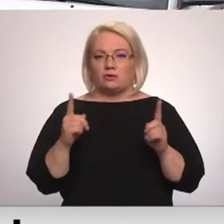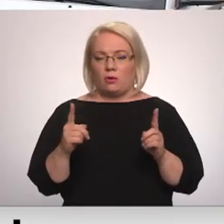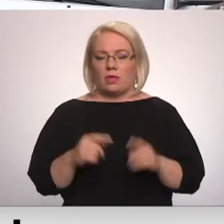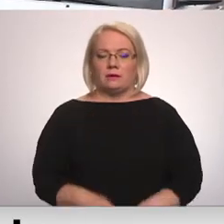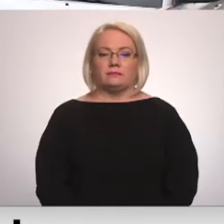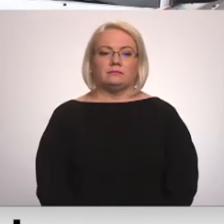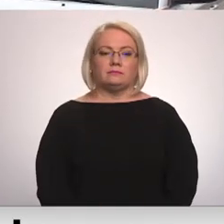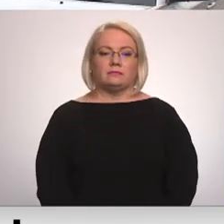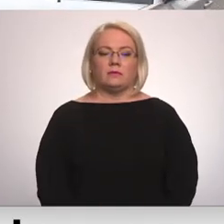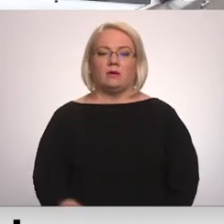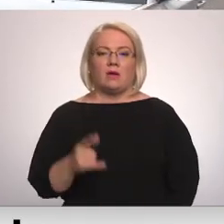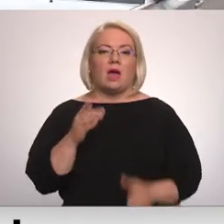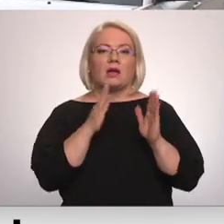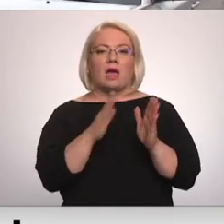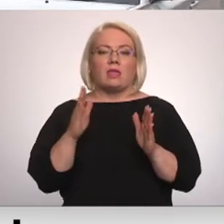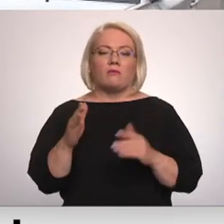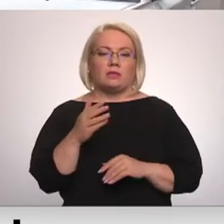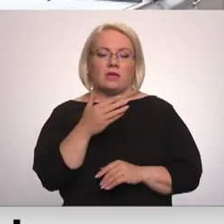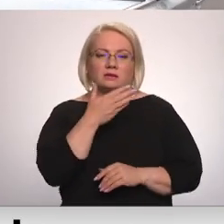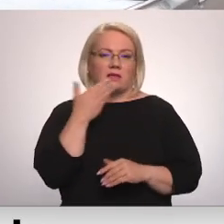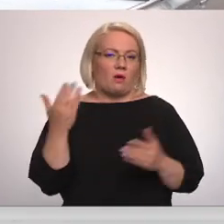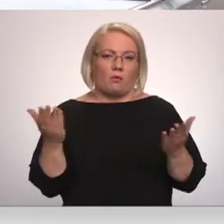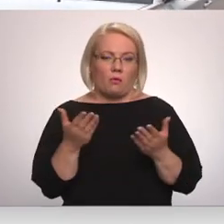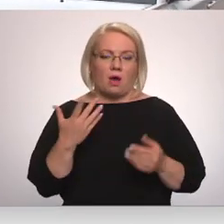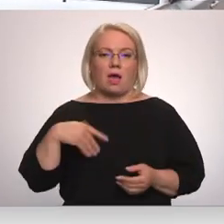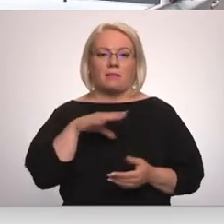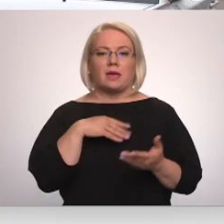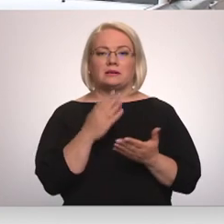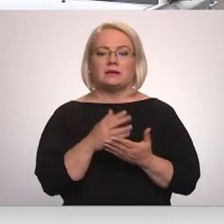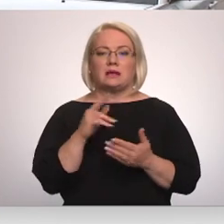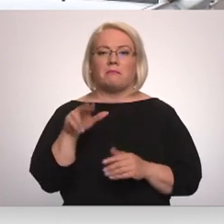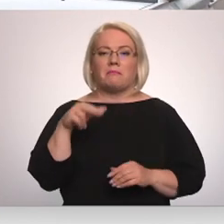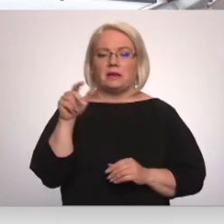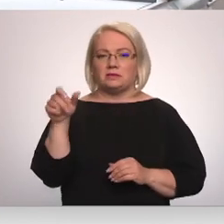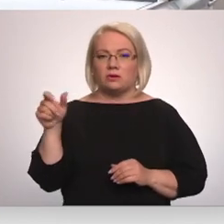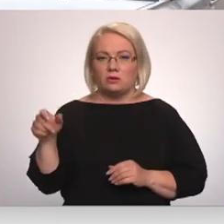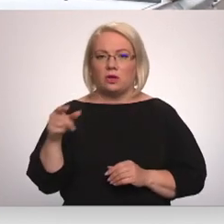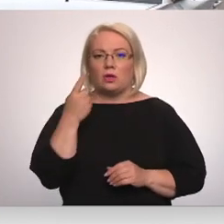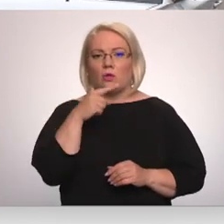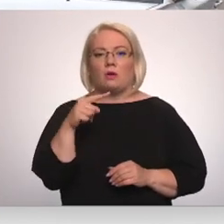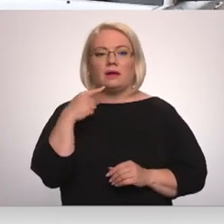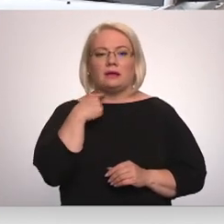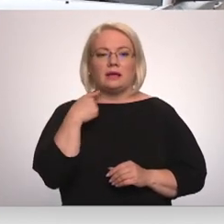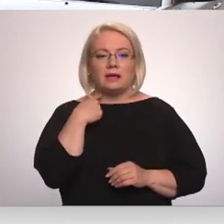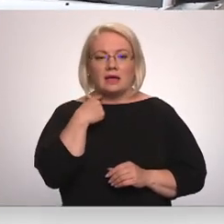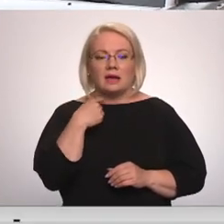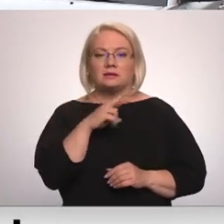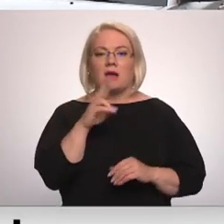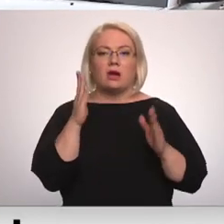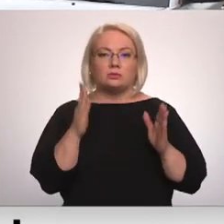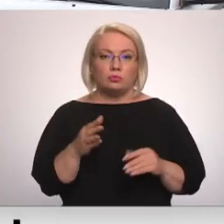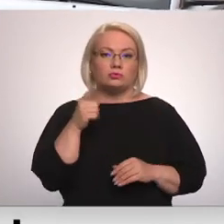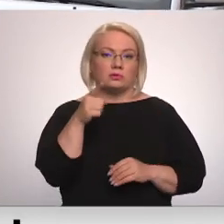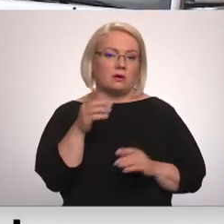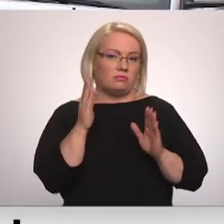Nu, gatavoties tur nav ko. Mēs esam pensionāri no Rīgas. Kas būs, tas